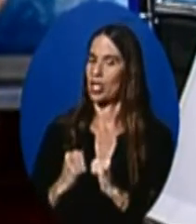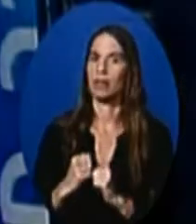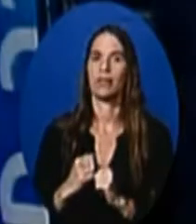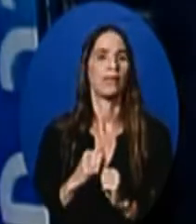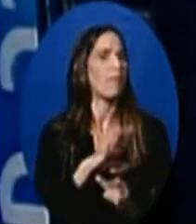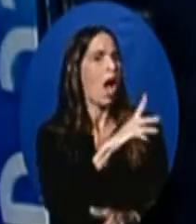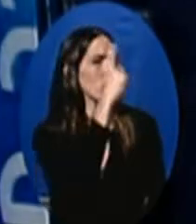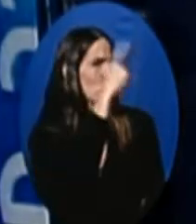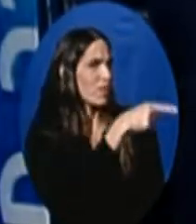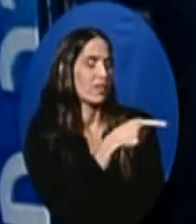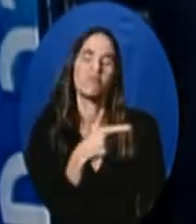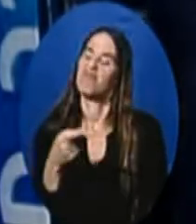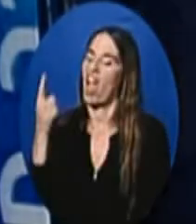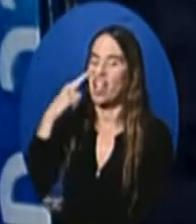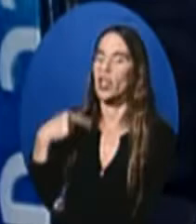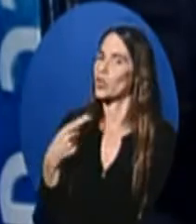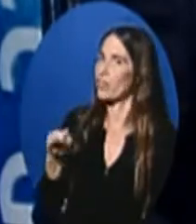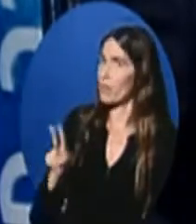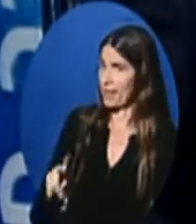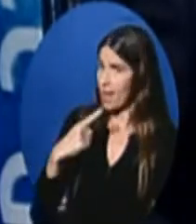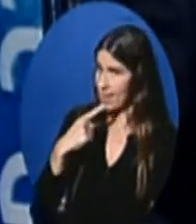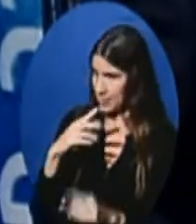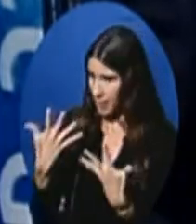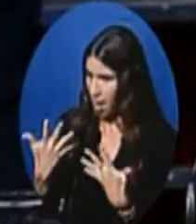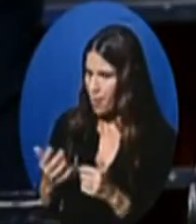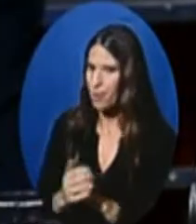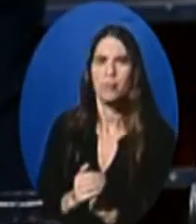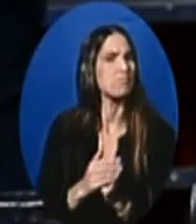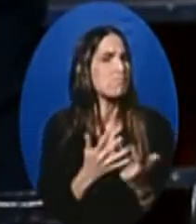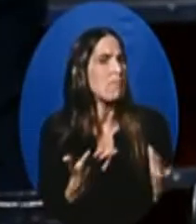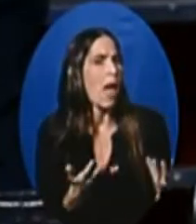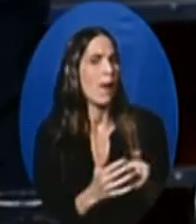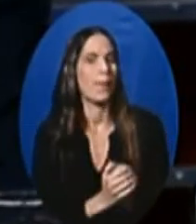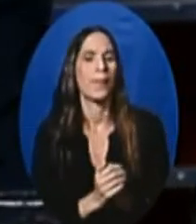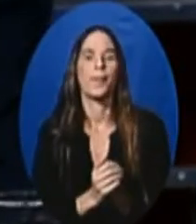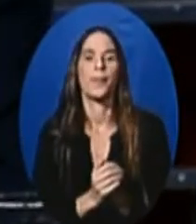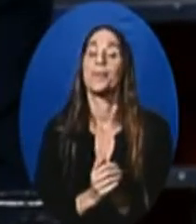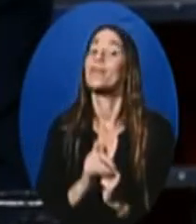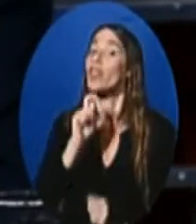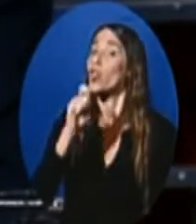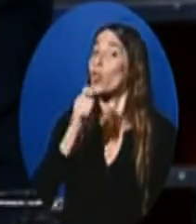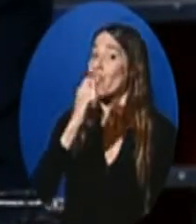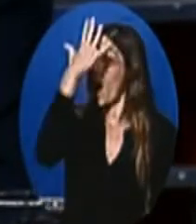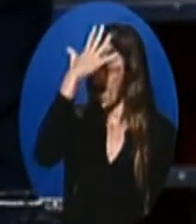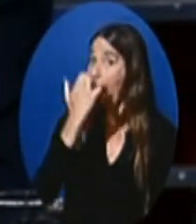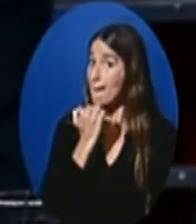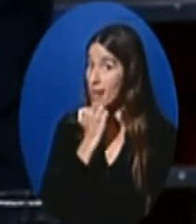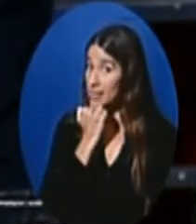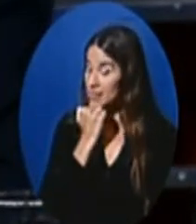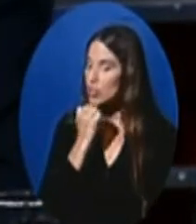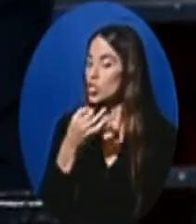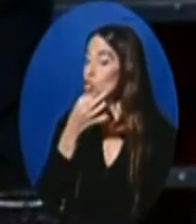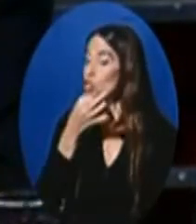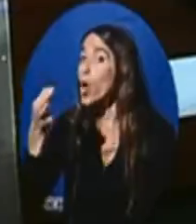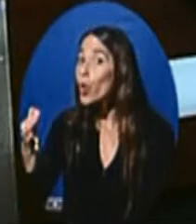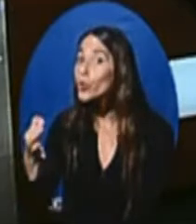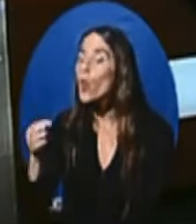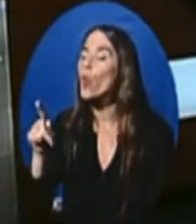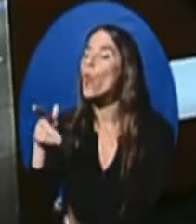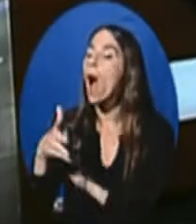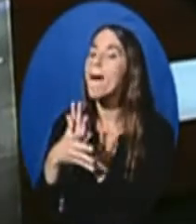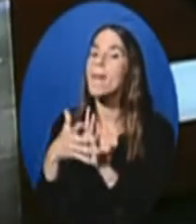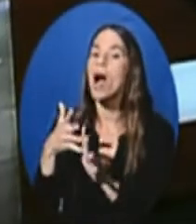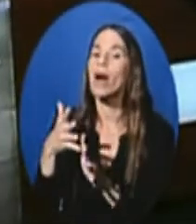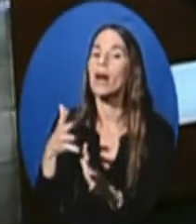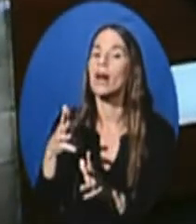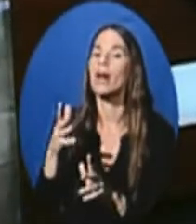חושבת שהוא מת. שהוא מת? אני אגיד לכם גם למה. למה? כי הדובר החמאס השתמש, כששאלו אותו, הוא אמר,